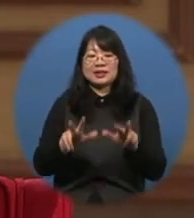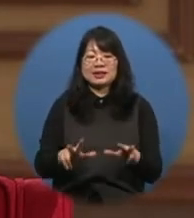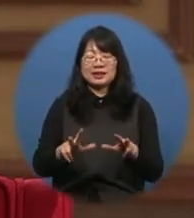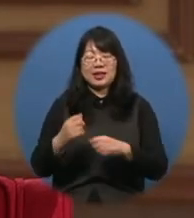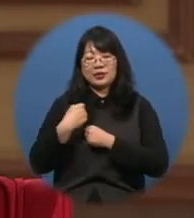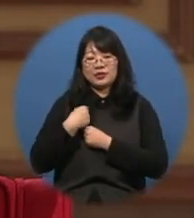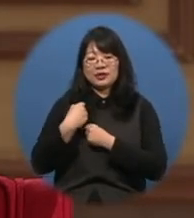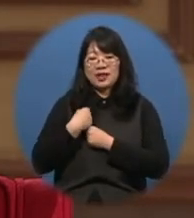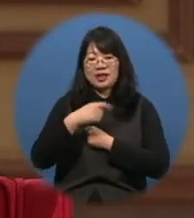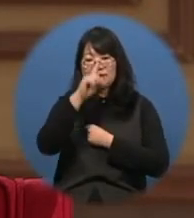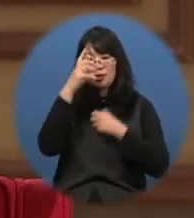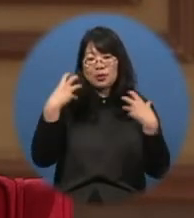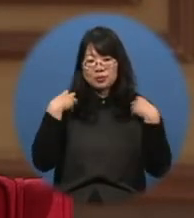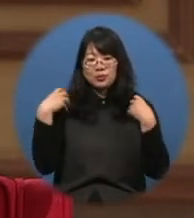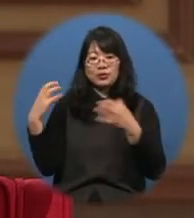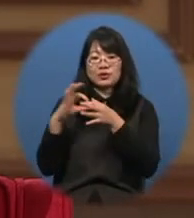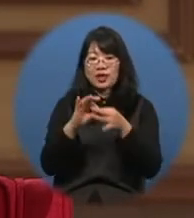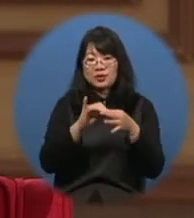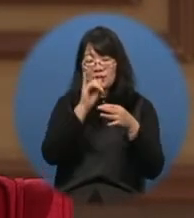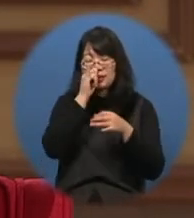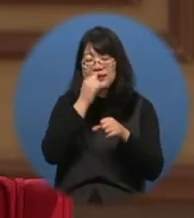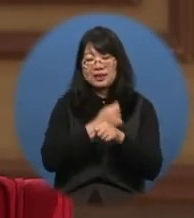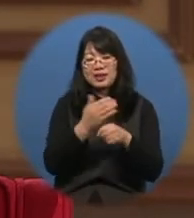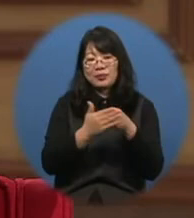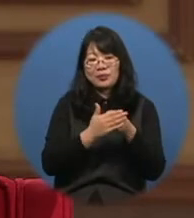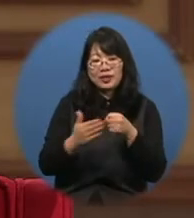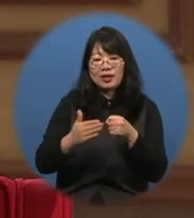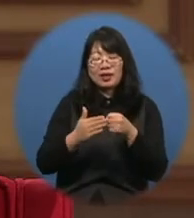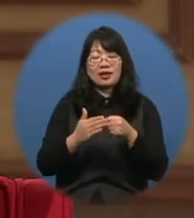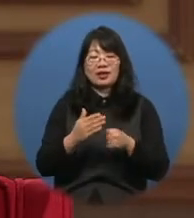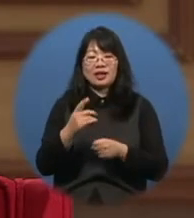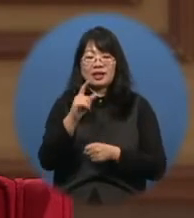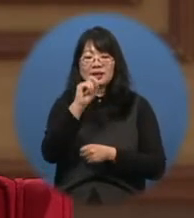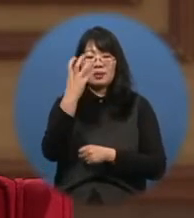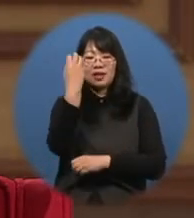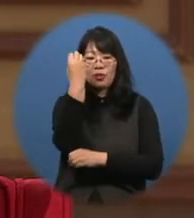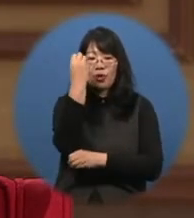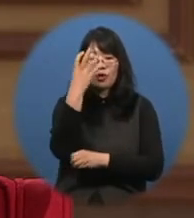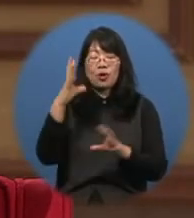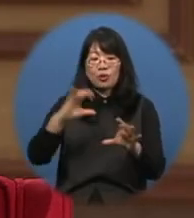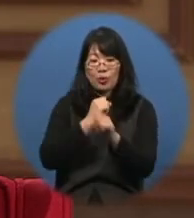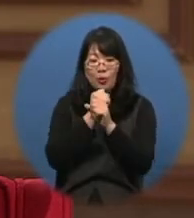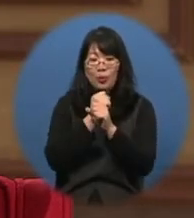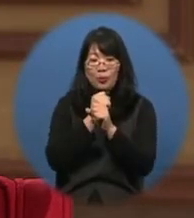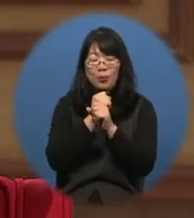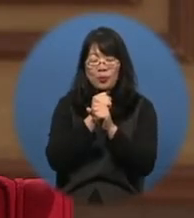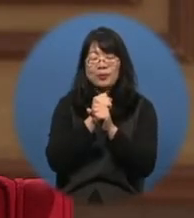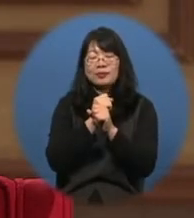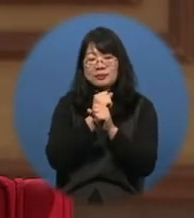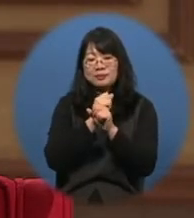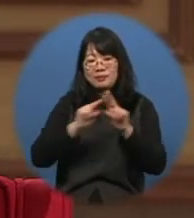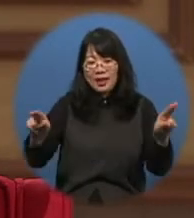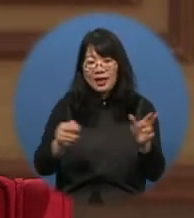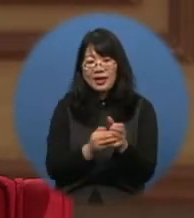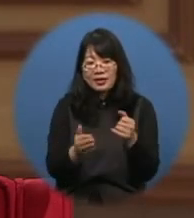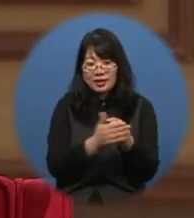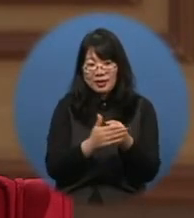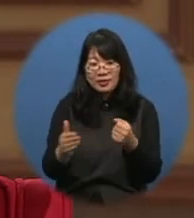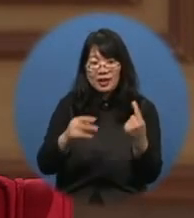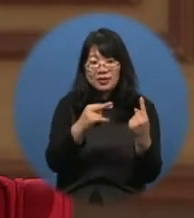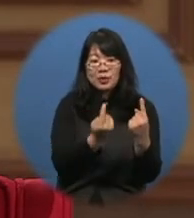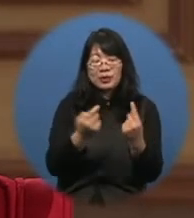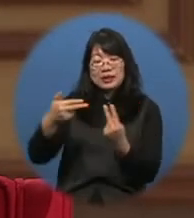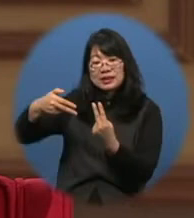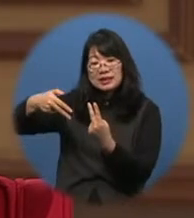군사 정권이 계속 이어지면서 예. 언론 통폐합이 진행이 됐었고요. 뭐 1도 1사 원칙,